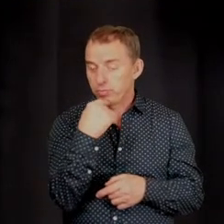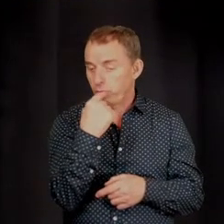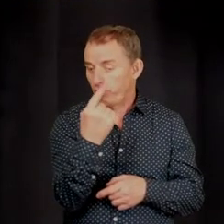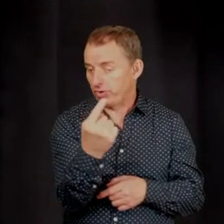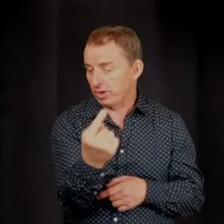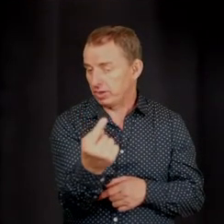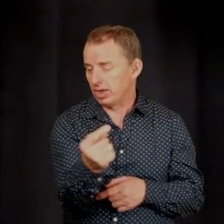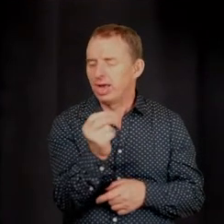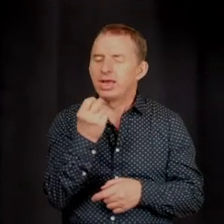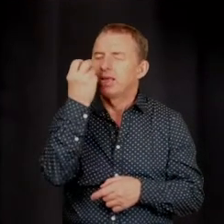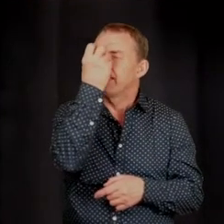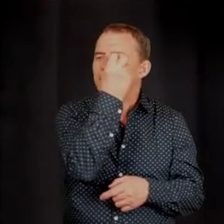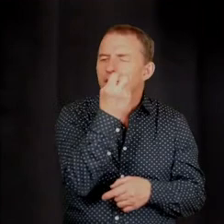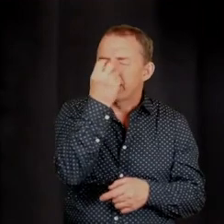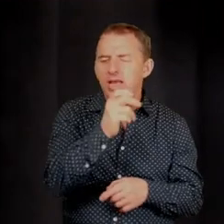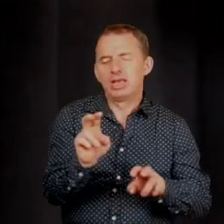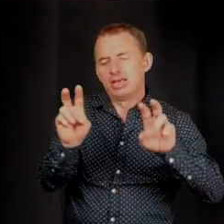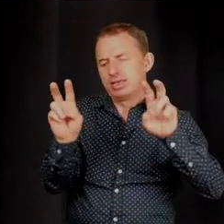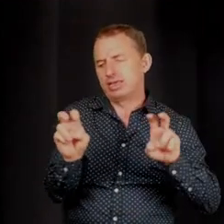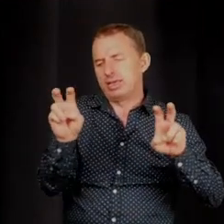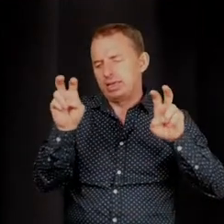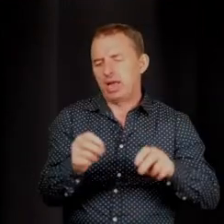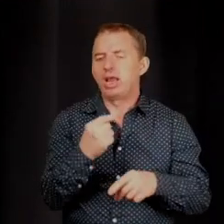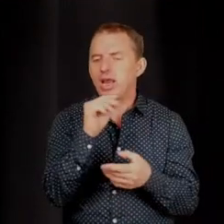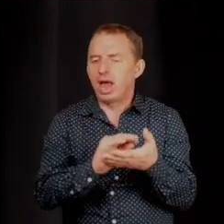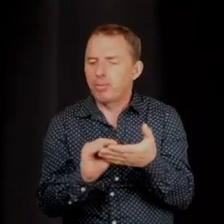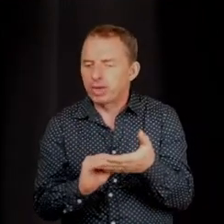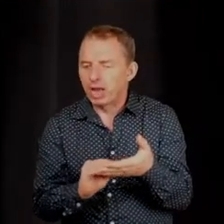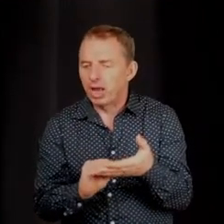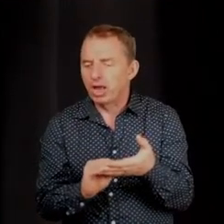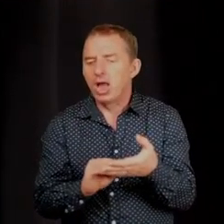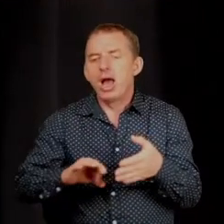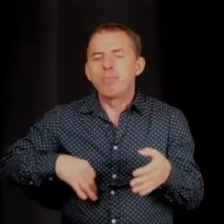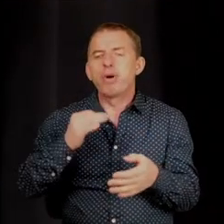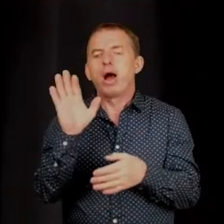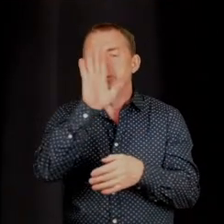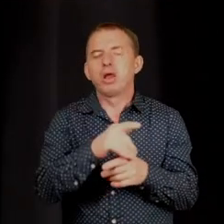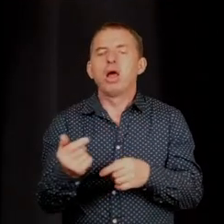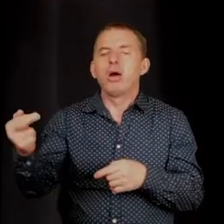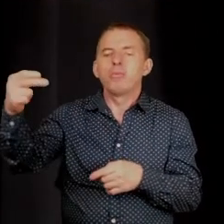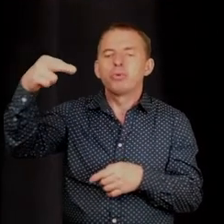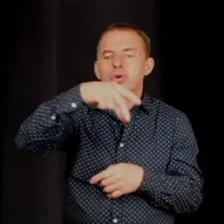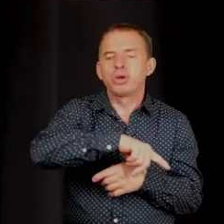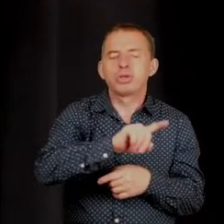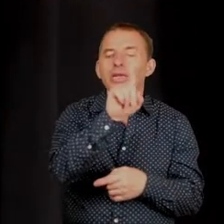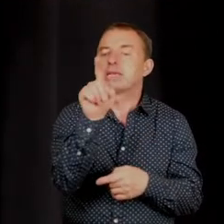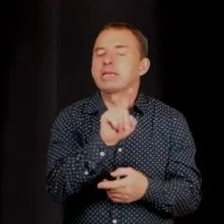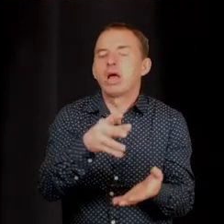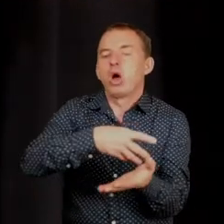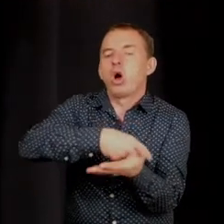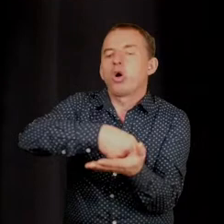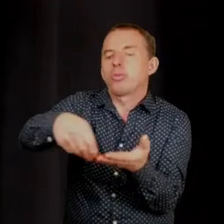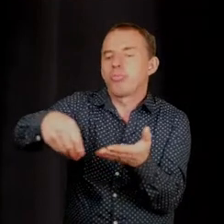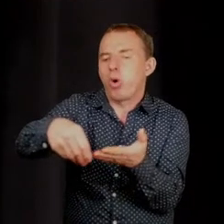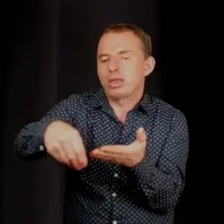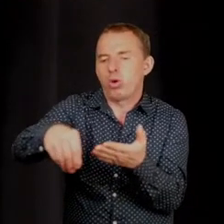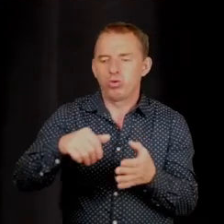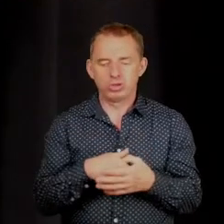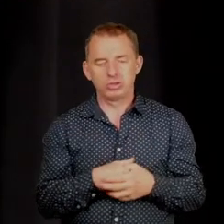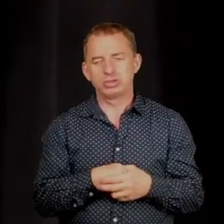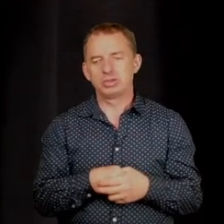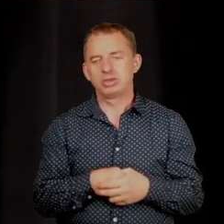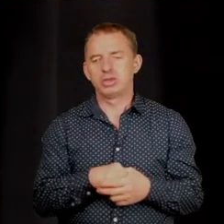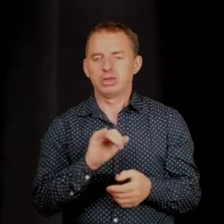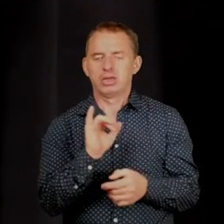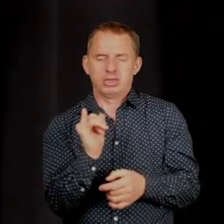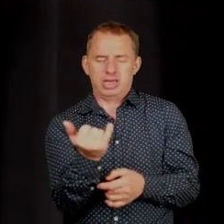taki interesujący cytat, ponieważ tu jest napisane, że Pan Bóg przyjdzie z odpłatą. How could a God of love come with vengeance?